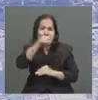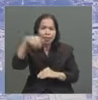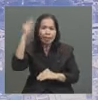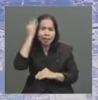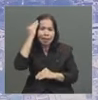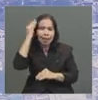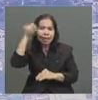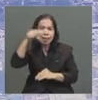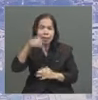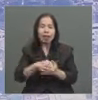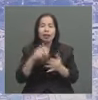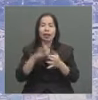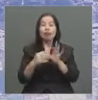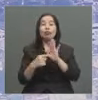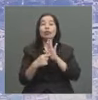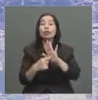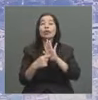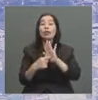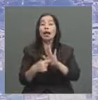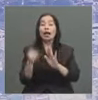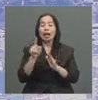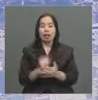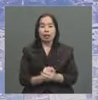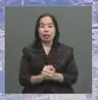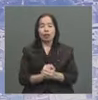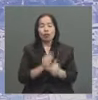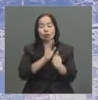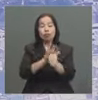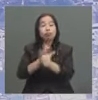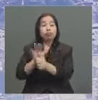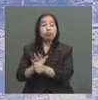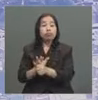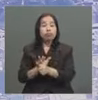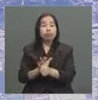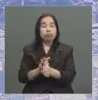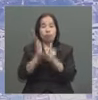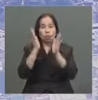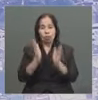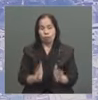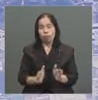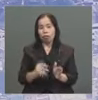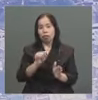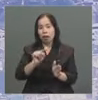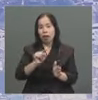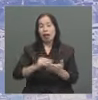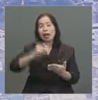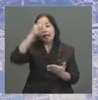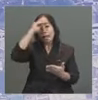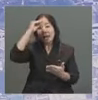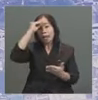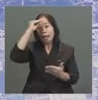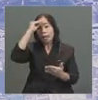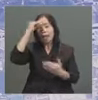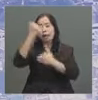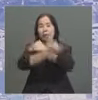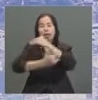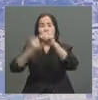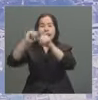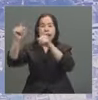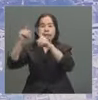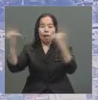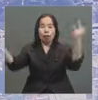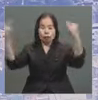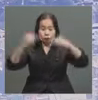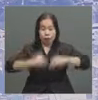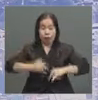ออย่างดีและเป็นโมเดลซะด้วยซ้ำนะครับในการที่จะดูแลที่เรียกว่าเป็น state quarantine ซึ่งท่านนายกก็ให้ความสำคั